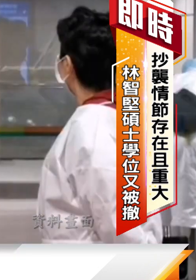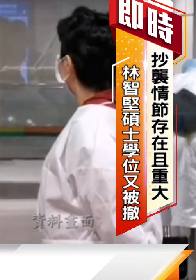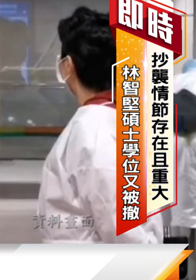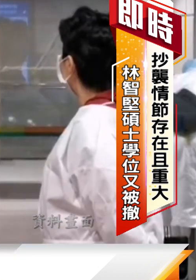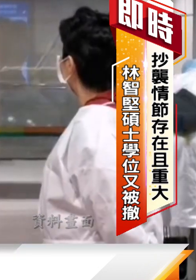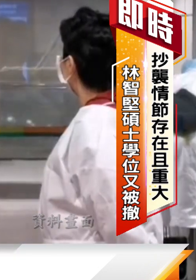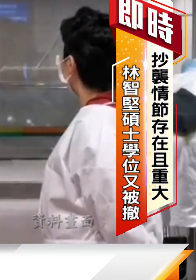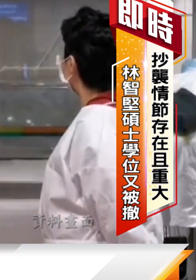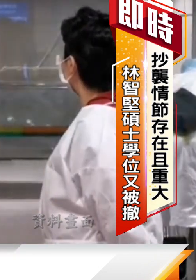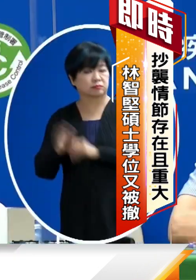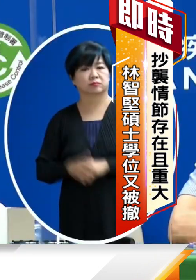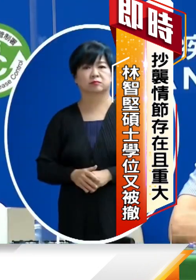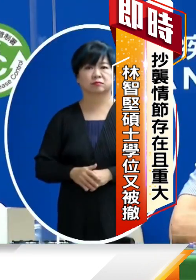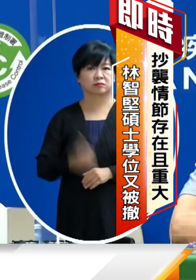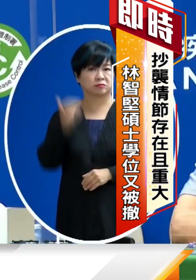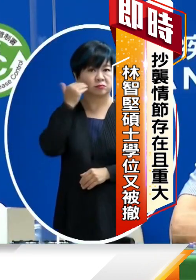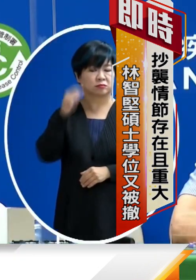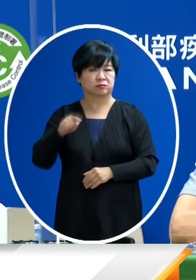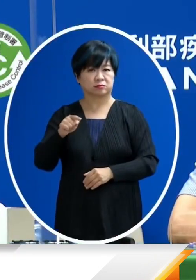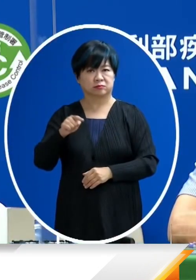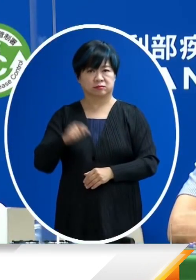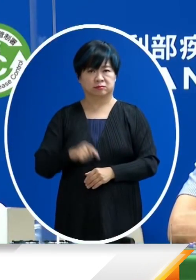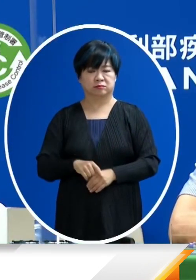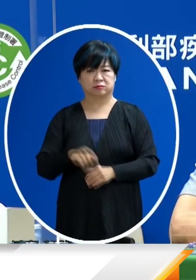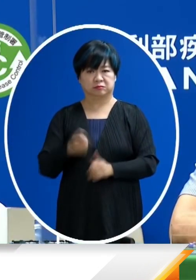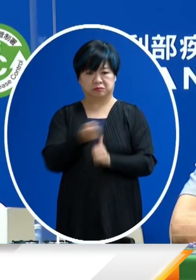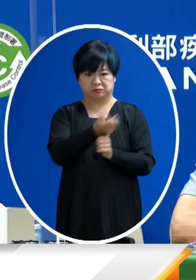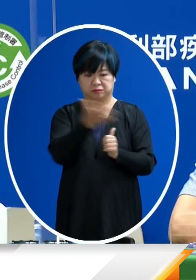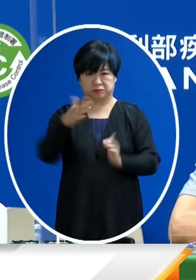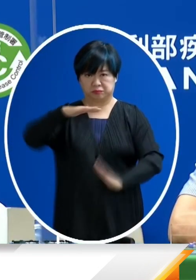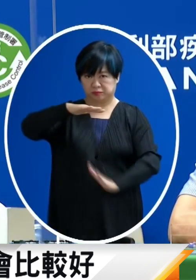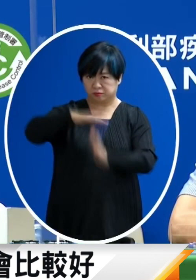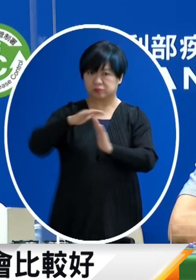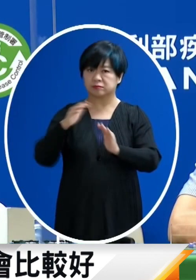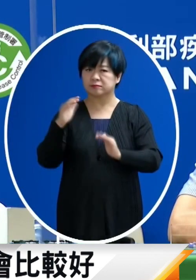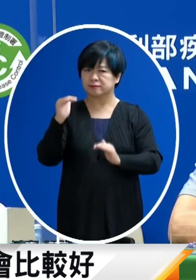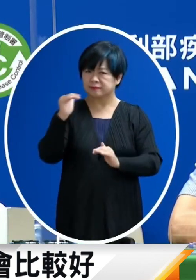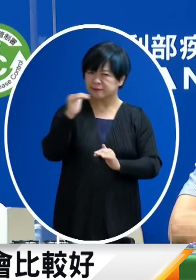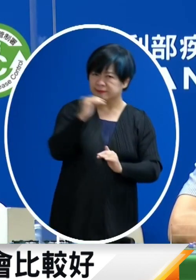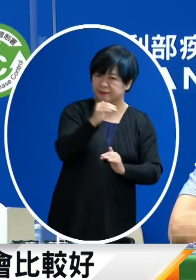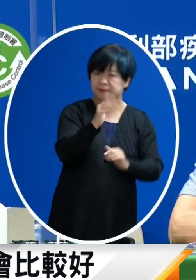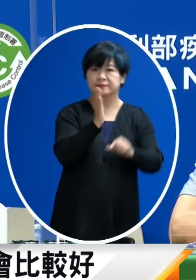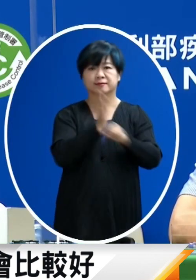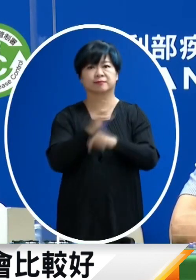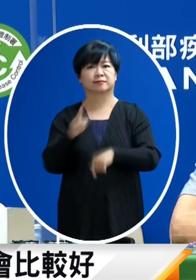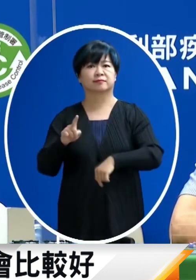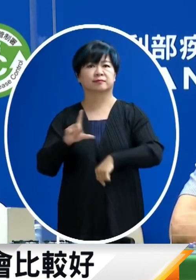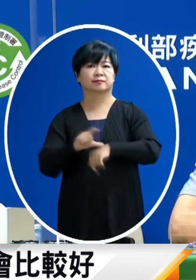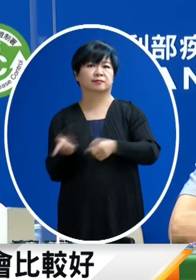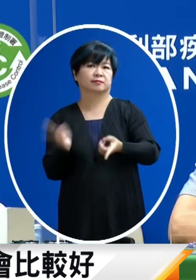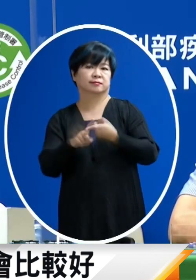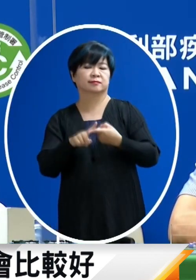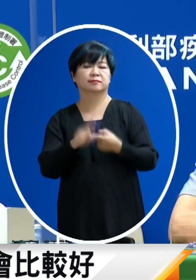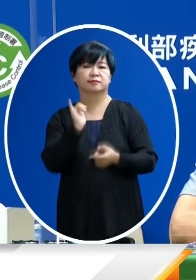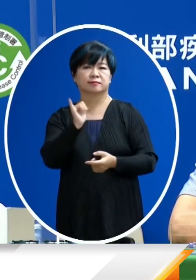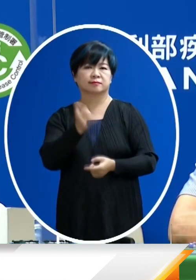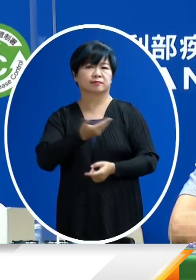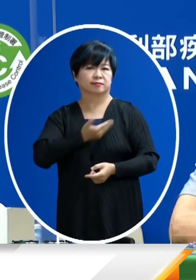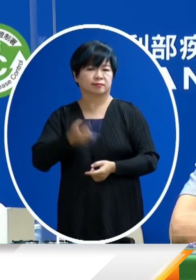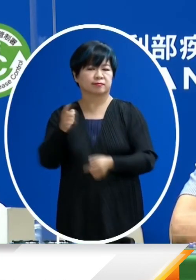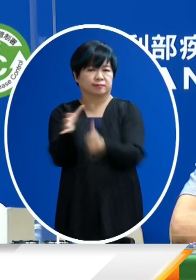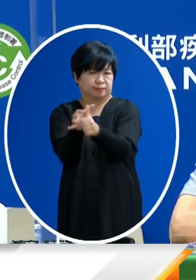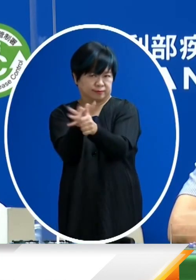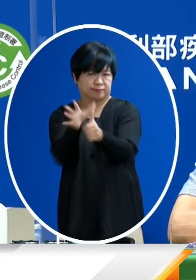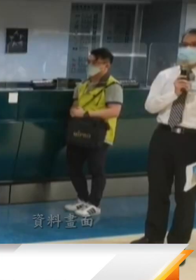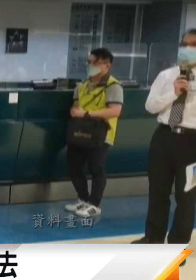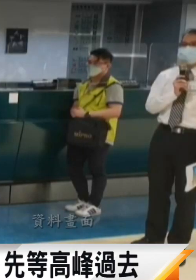节的部分。这一波的疫情如果能够到高峰确定往下，那我想这个时机就会比较好，开放的时机就会